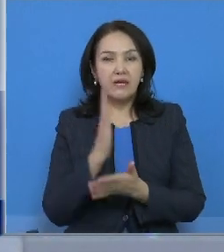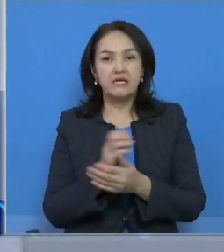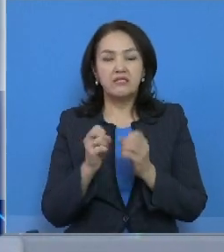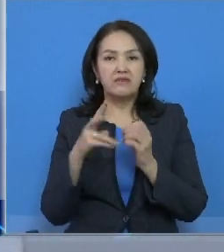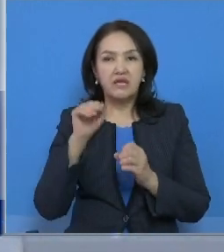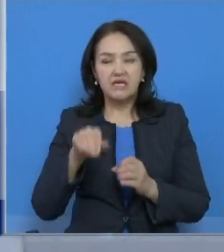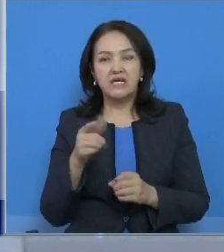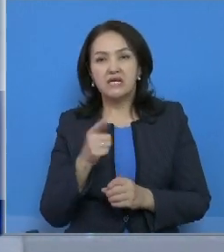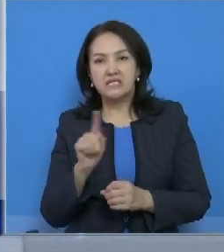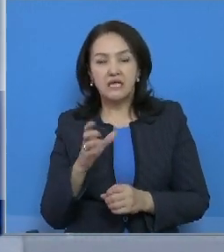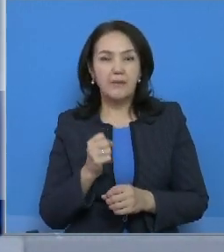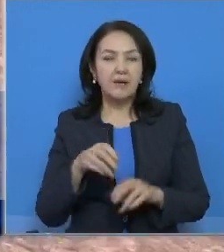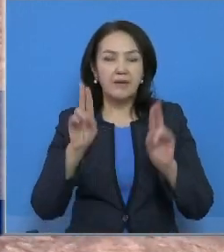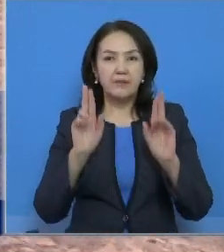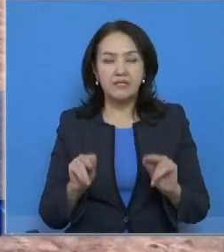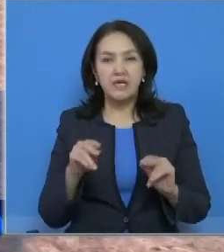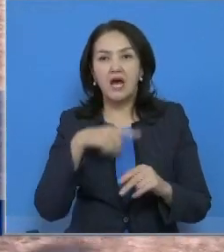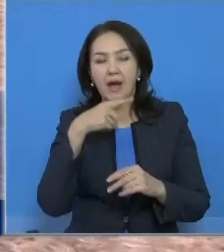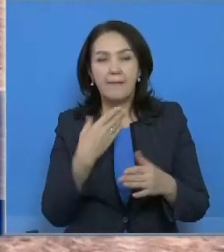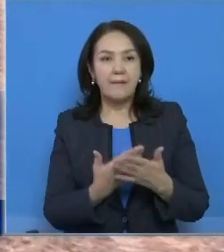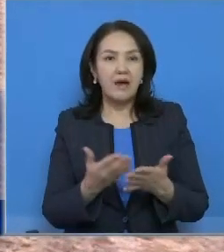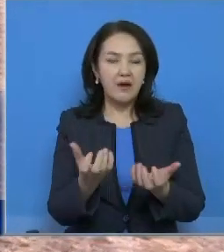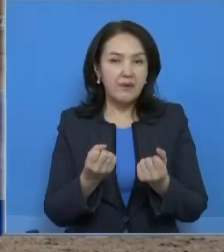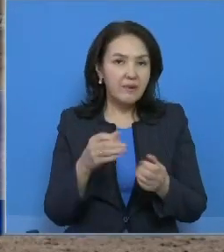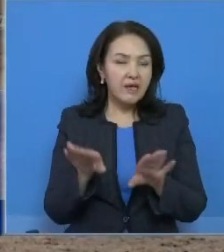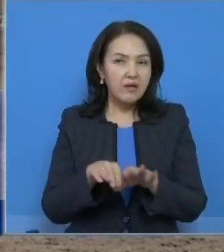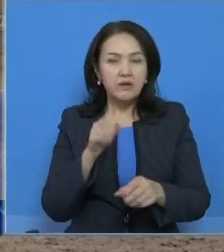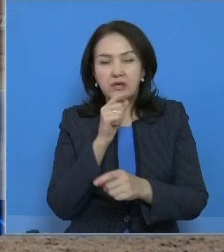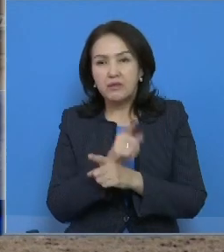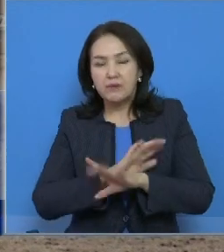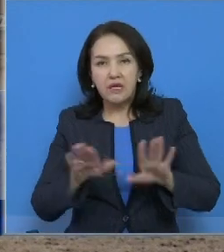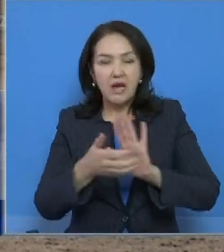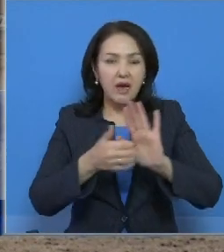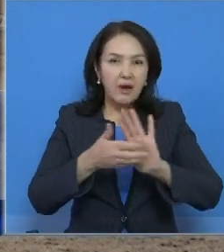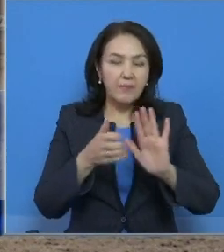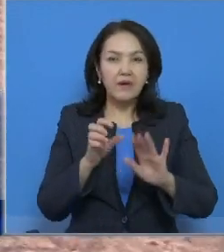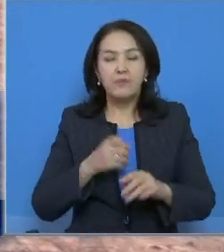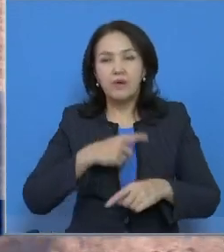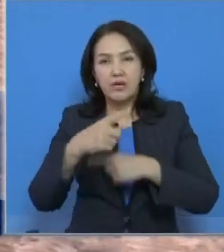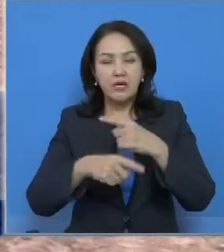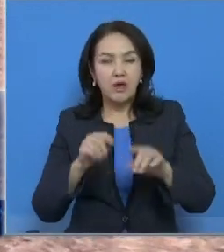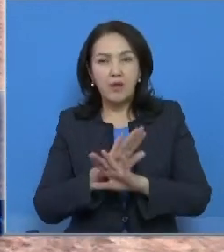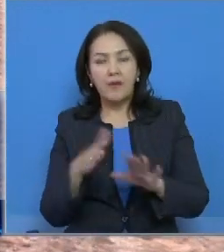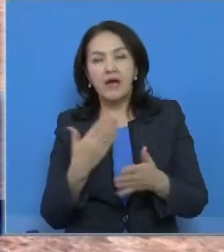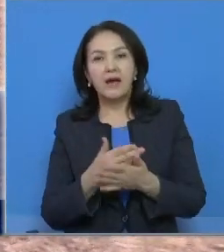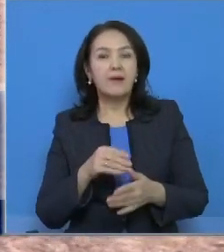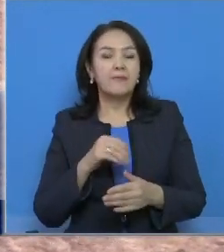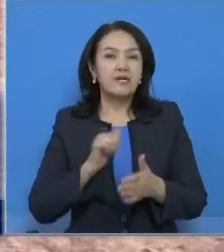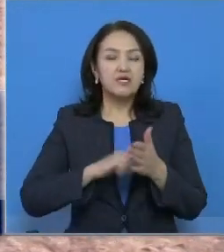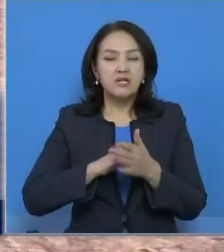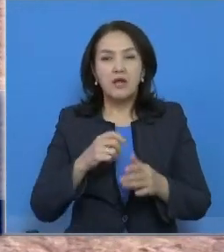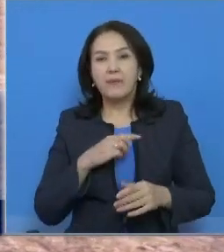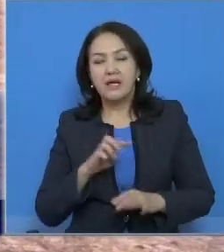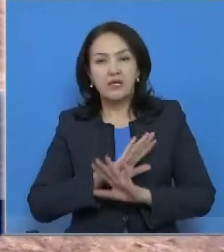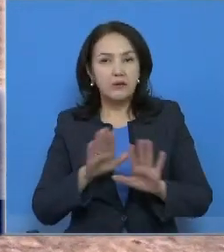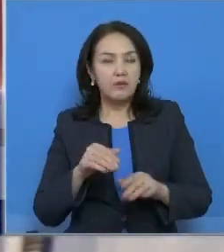12.000 тонн газа специалисты отмечают что принимаются все меры по недопущению дефицита в ближайшем будущем причин для паники нет газ